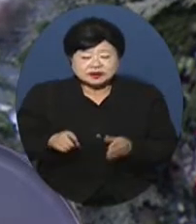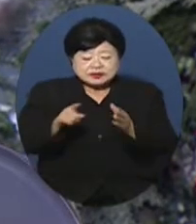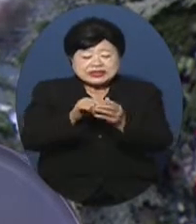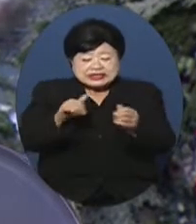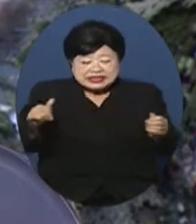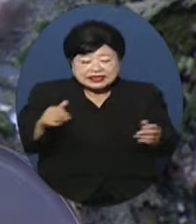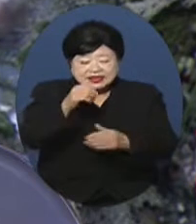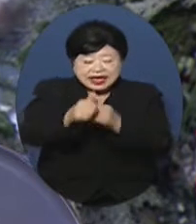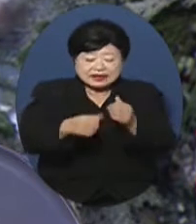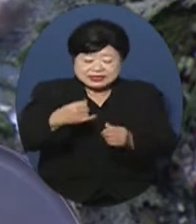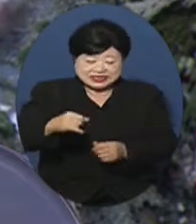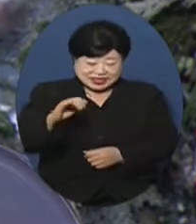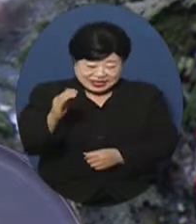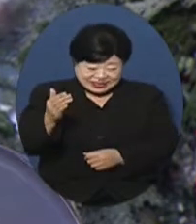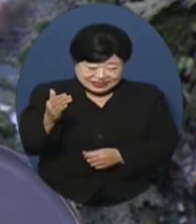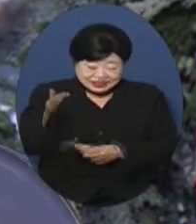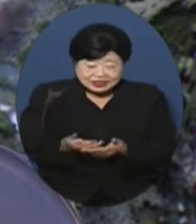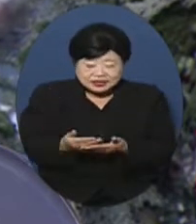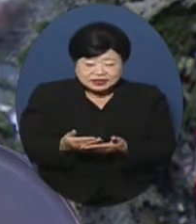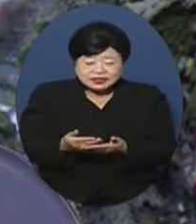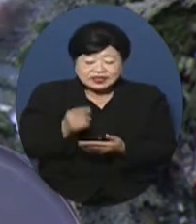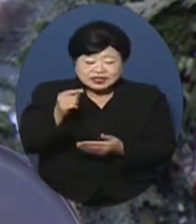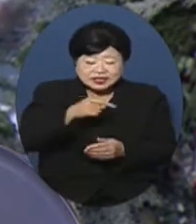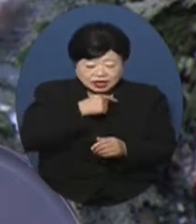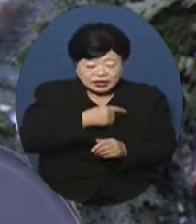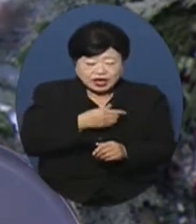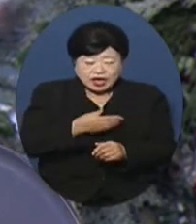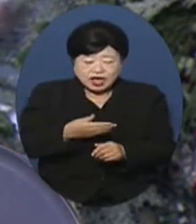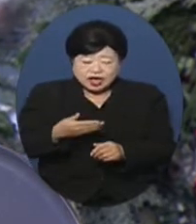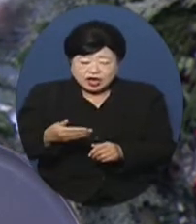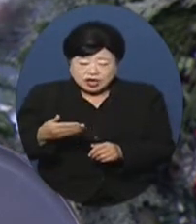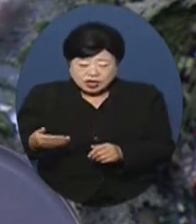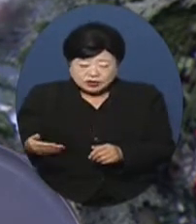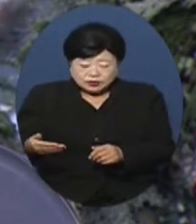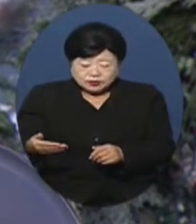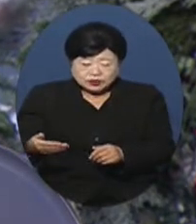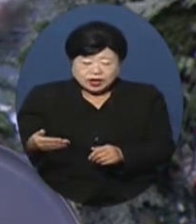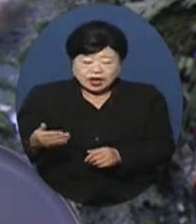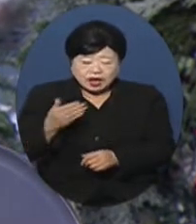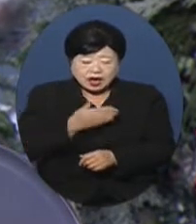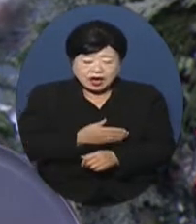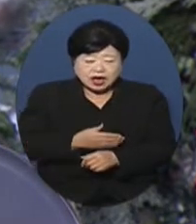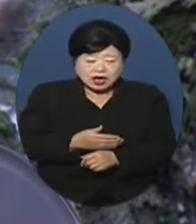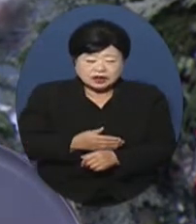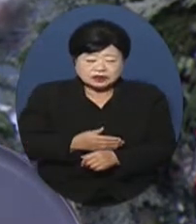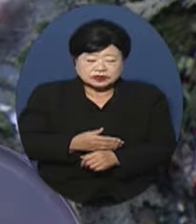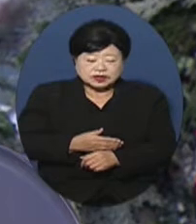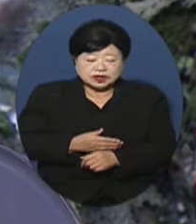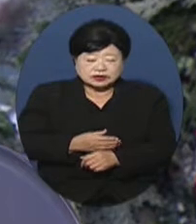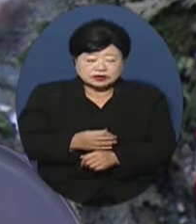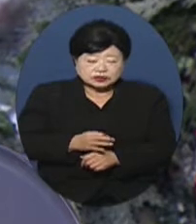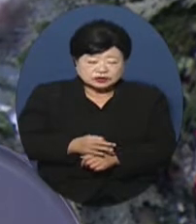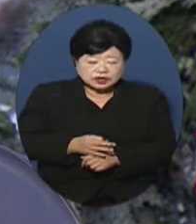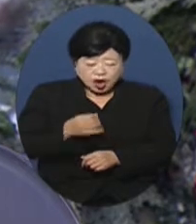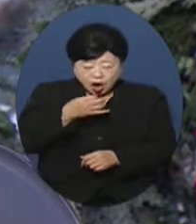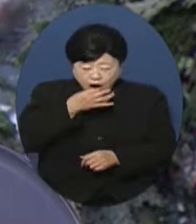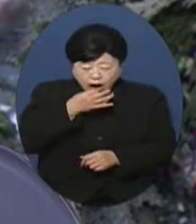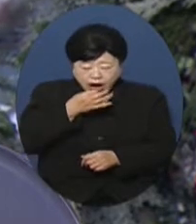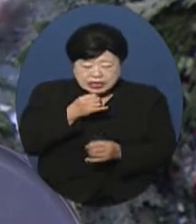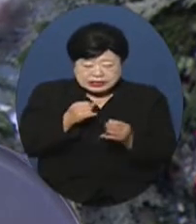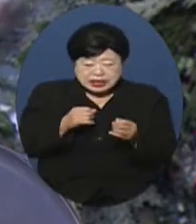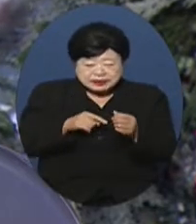하나님의 자녀 할 때나 권세를 주셨으니 이 있는 행정으로 나 6 쩌는